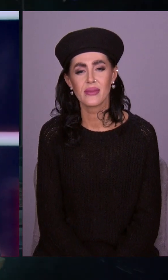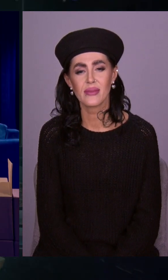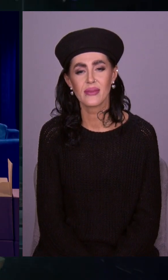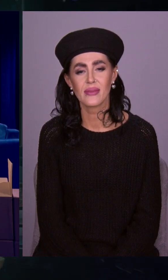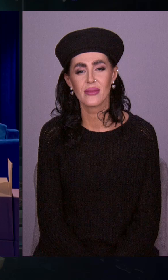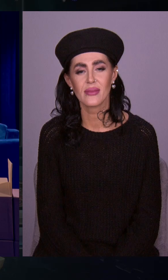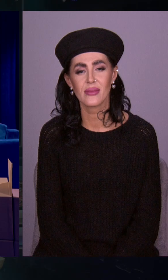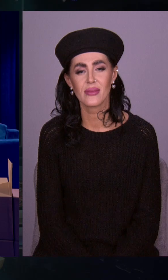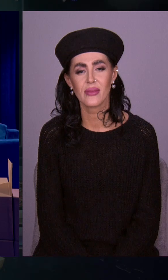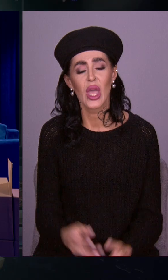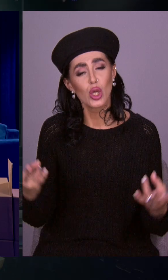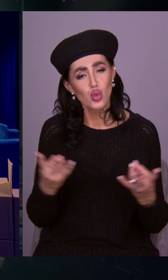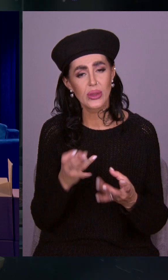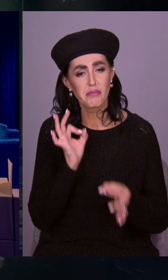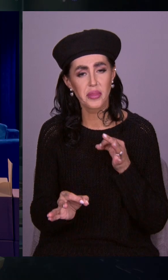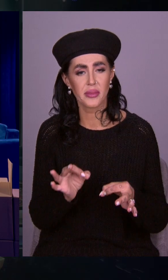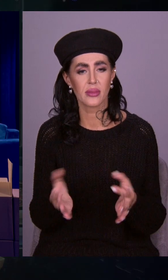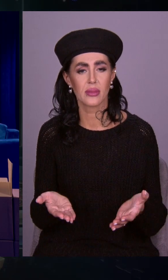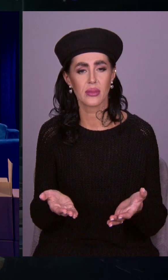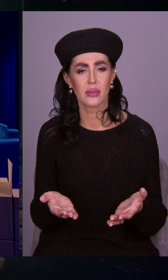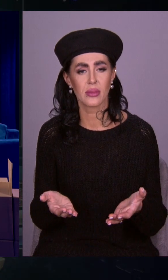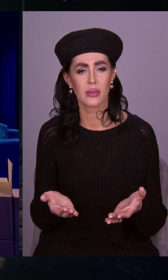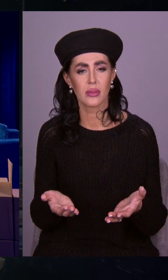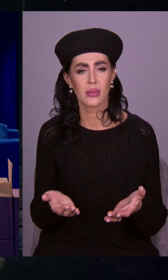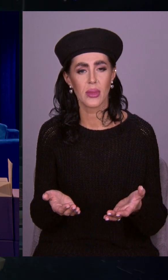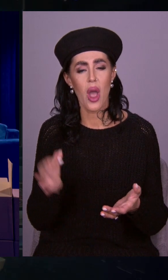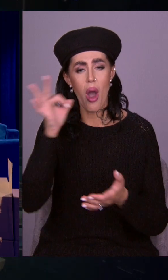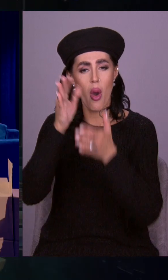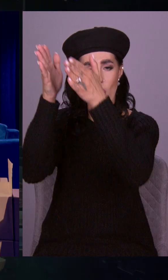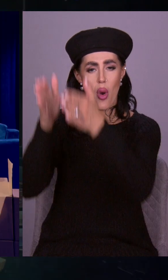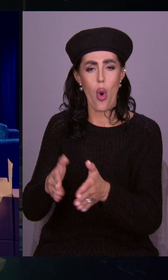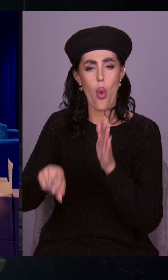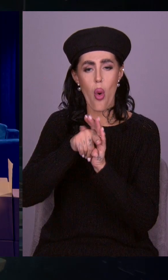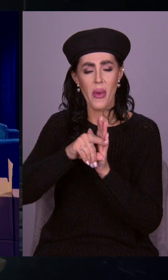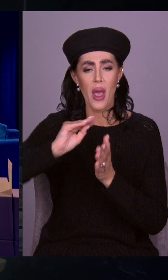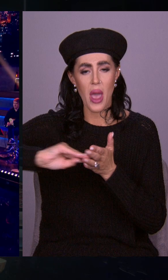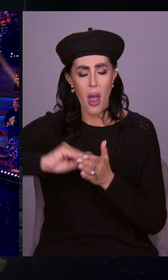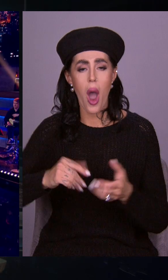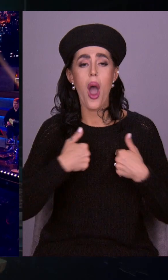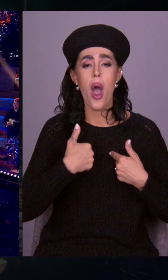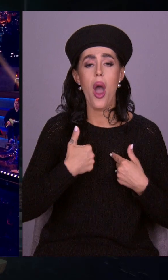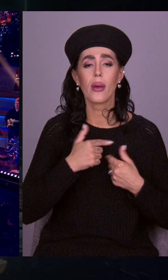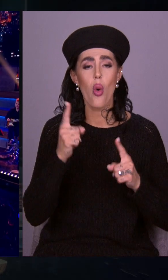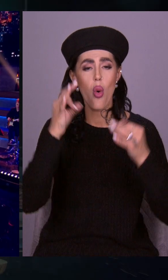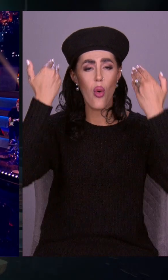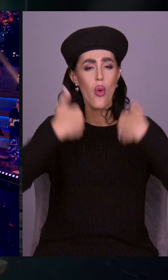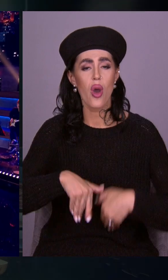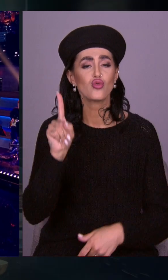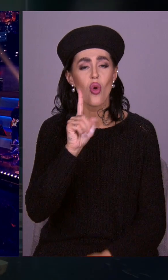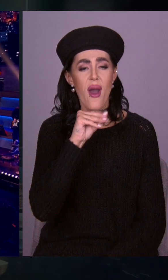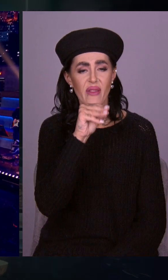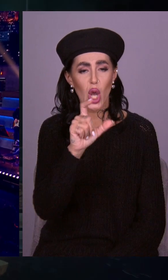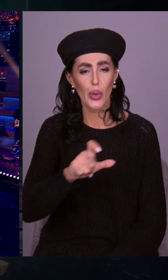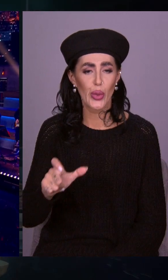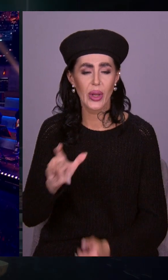має бути все ж таки справедливість. То що, за Лену прочитали коментар, за мене ні? Ну давай. Давай за тебе прочитаємо давай. Коментар. Друзі, ваші оплески,